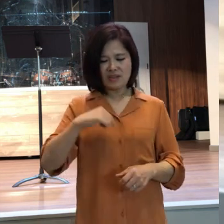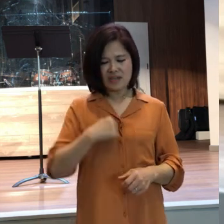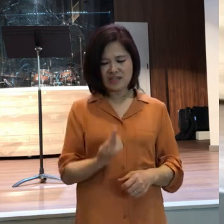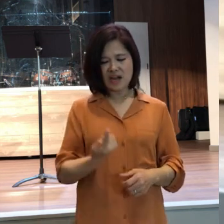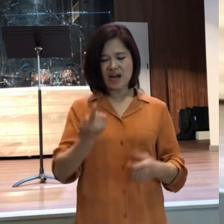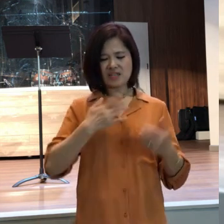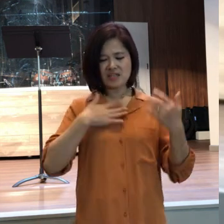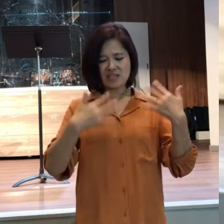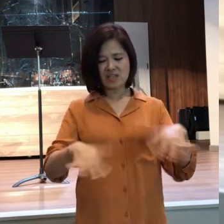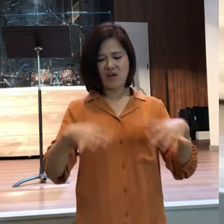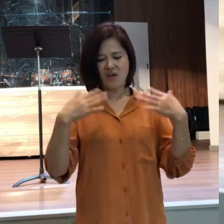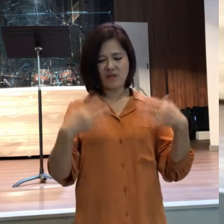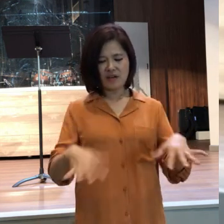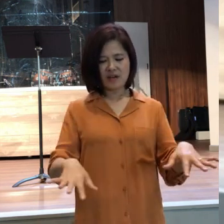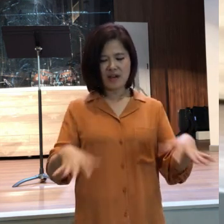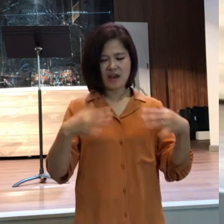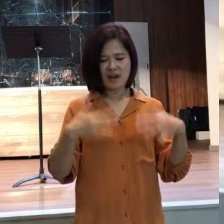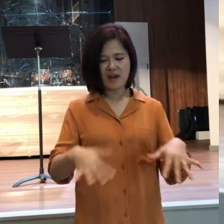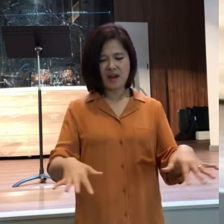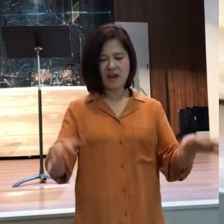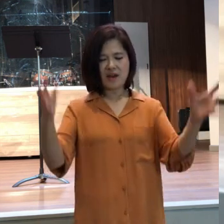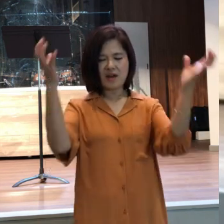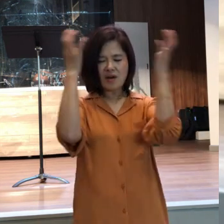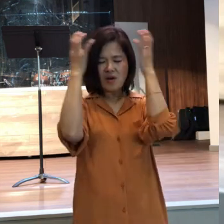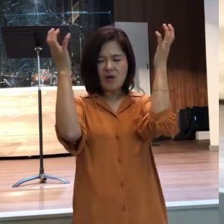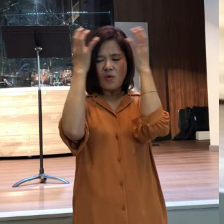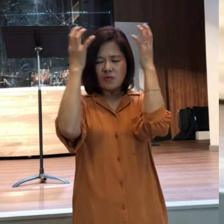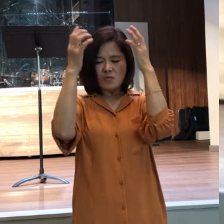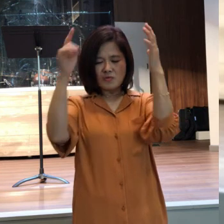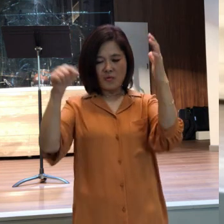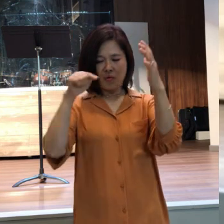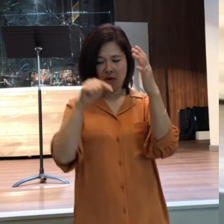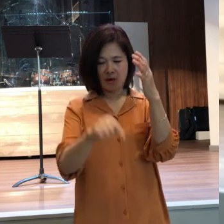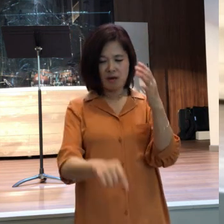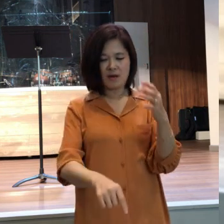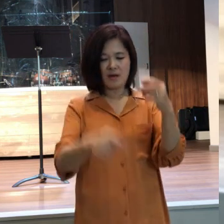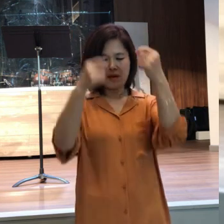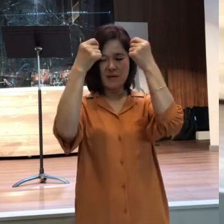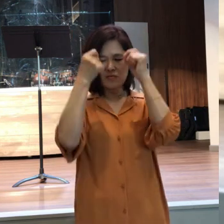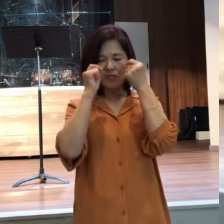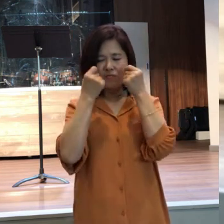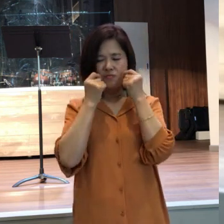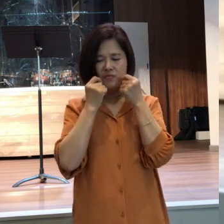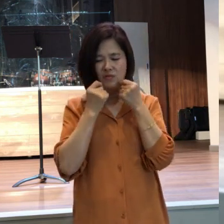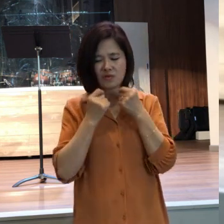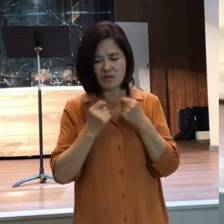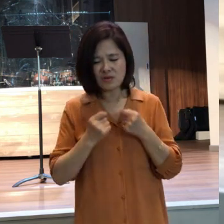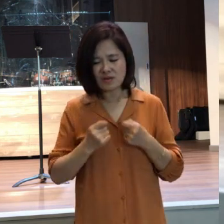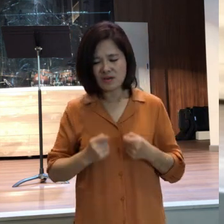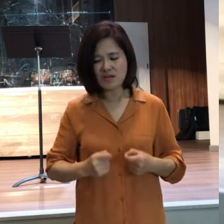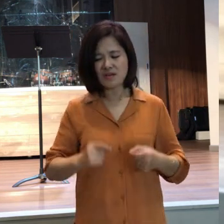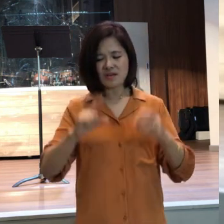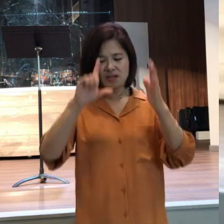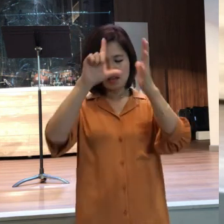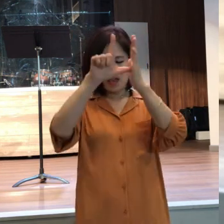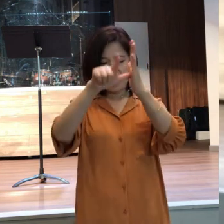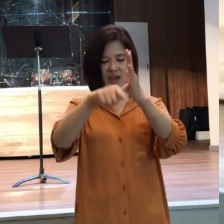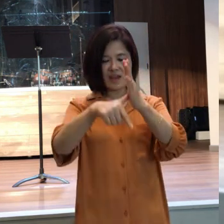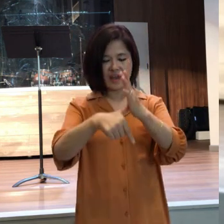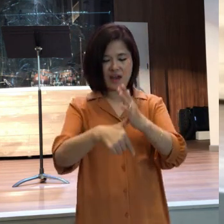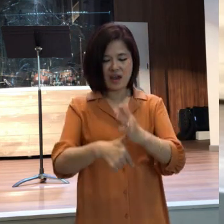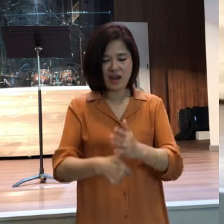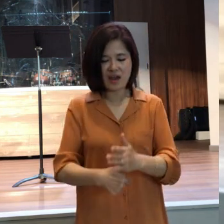실망하며 내 자신 연약해 고통 속에 눈물